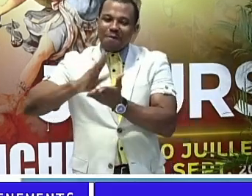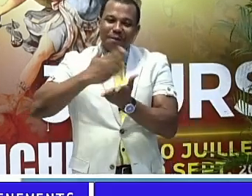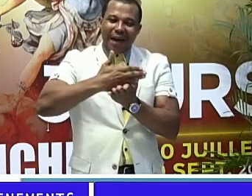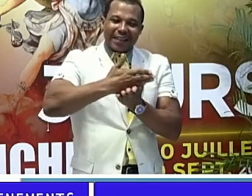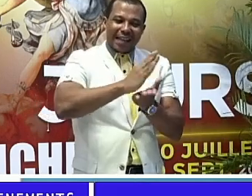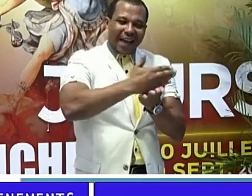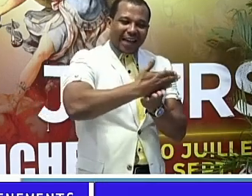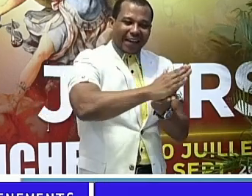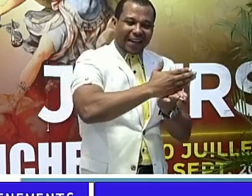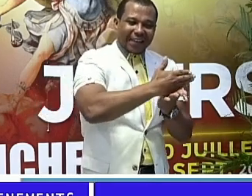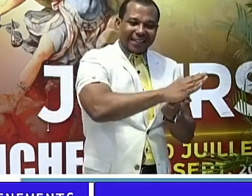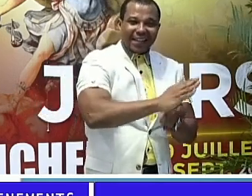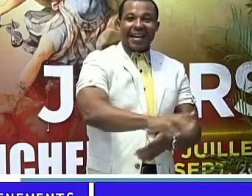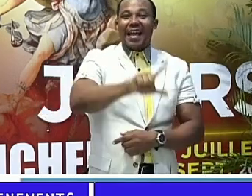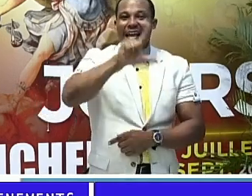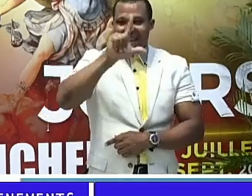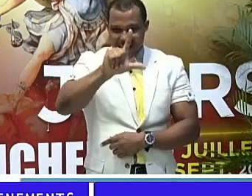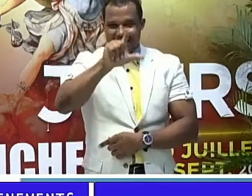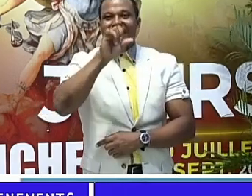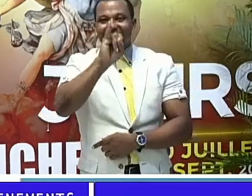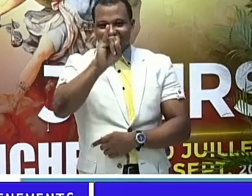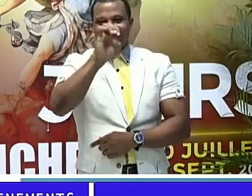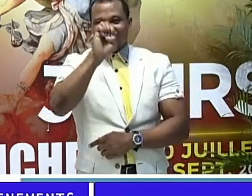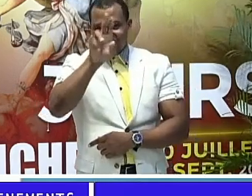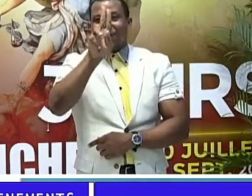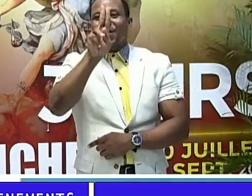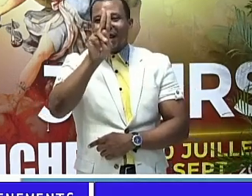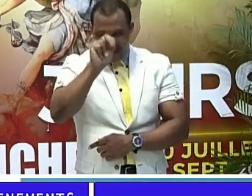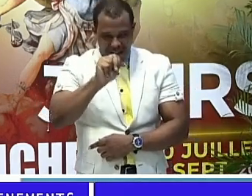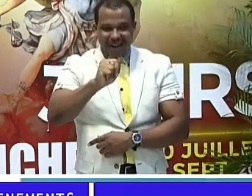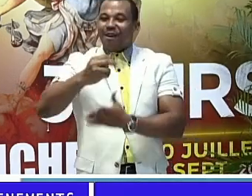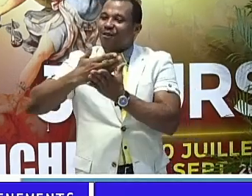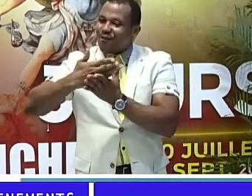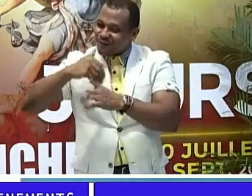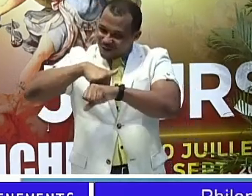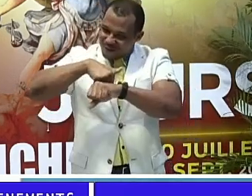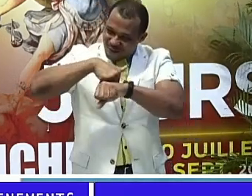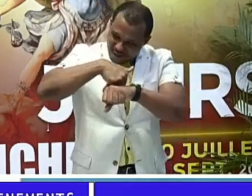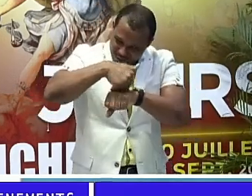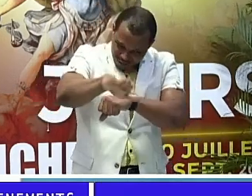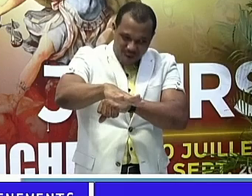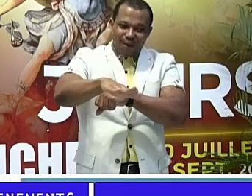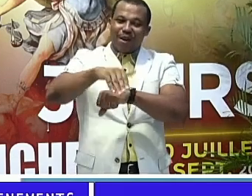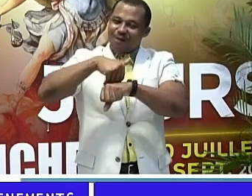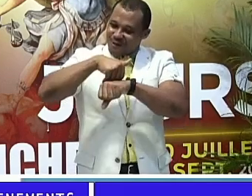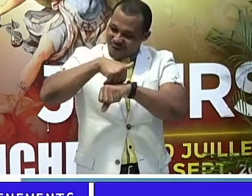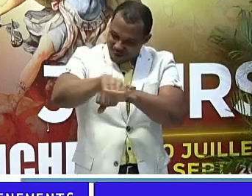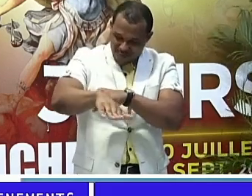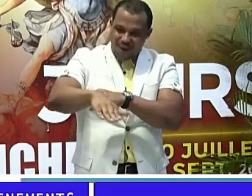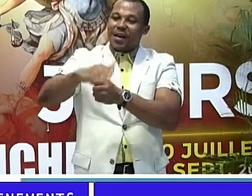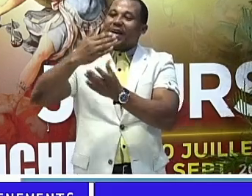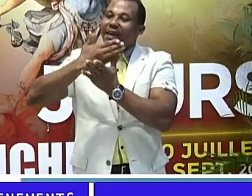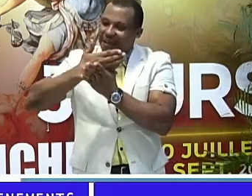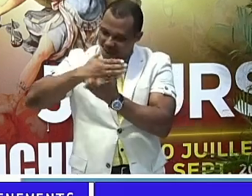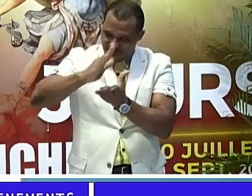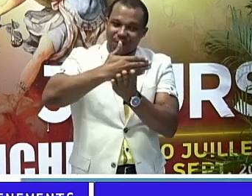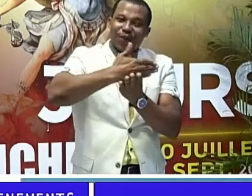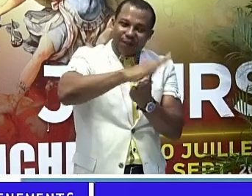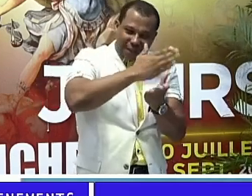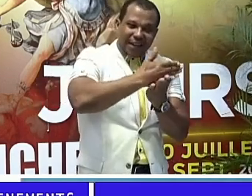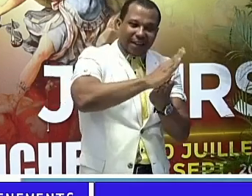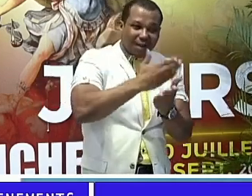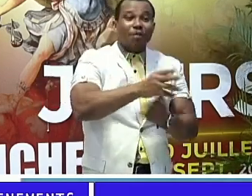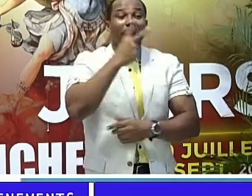si son ami, même si mon nous pas trop à l'aise, pour ouais adresse li sous téléphone nous, voyez lien mes là